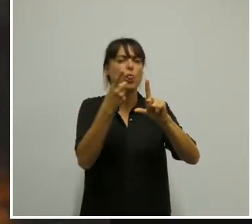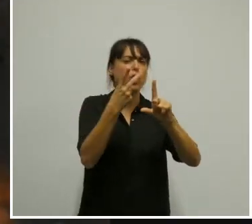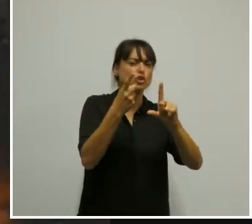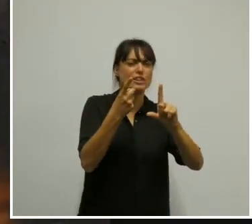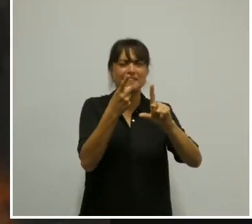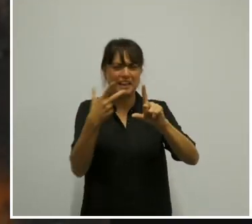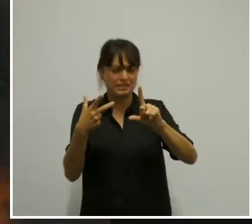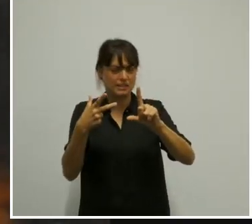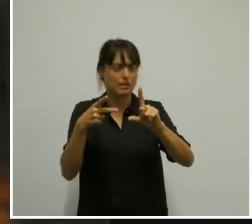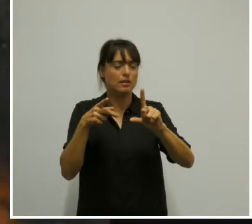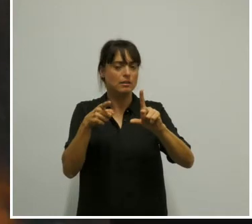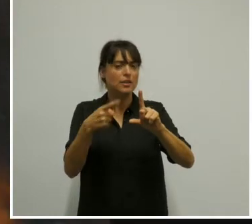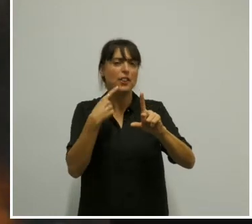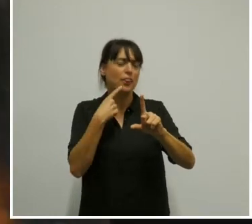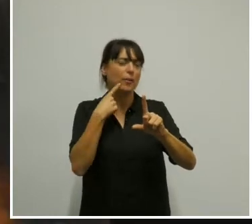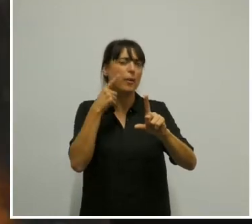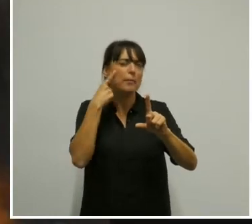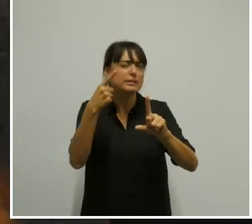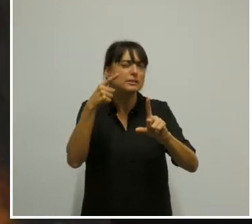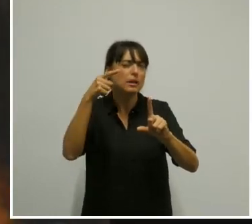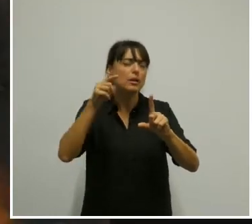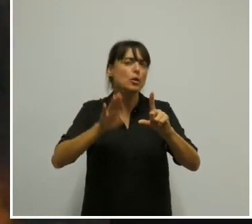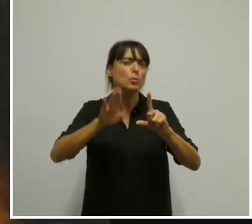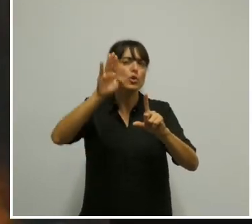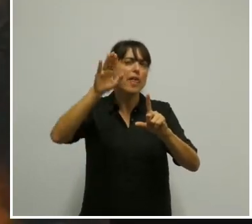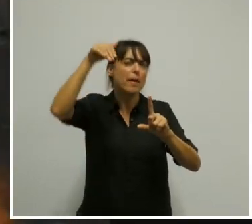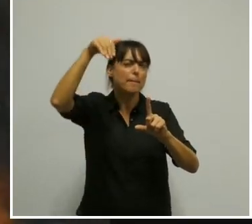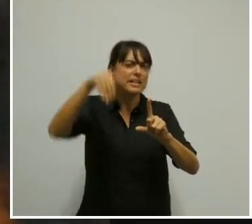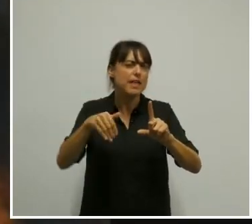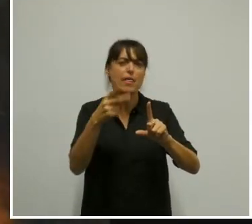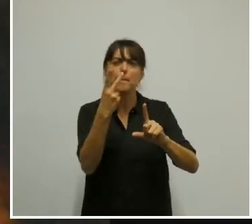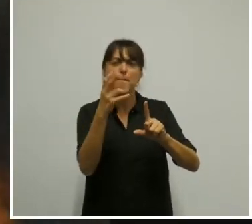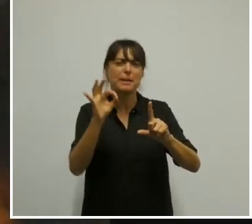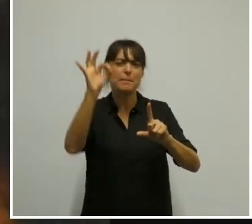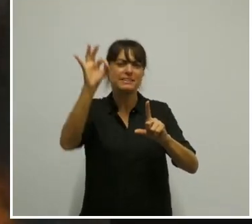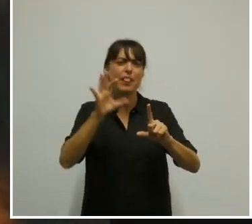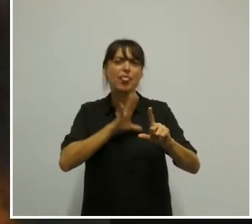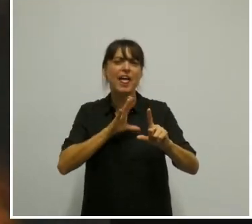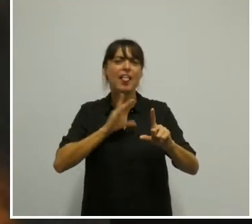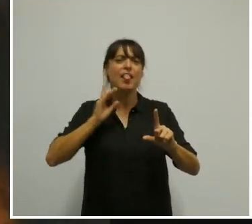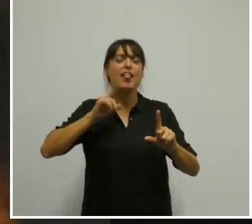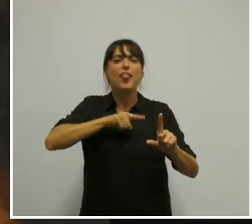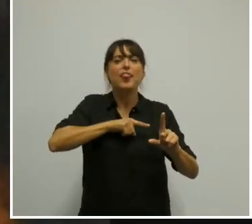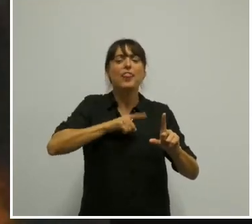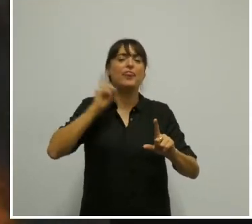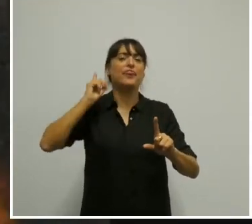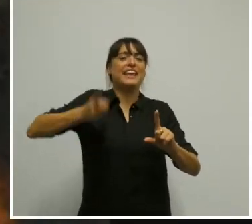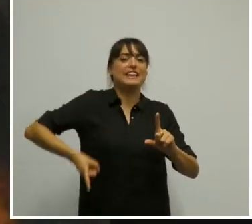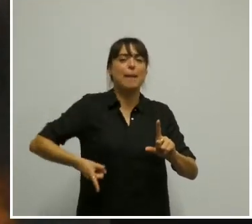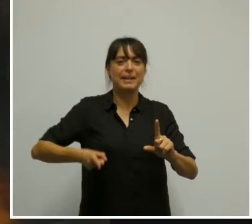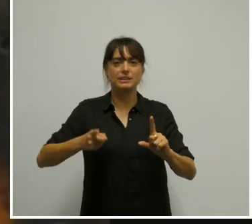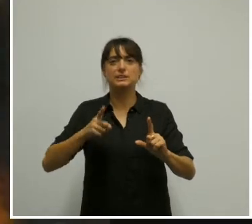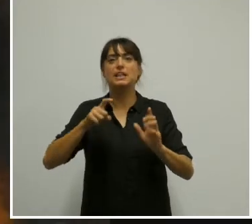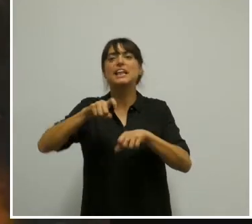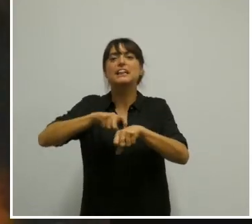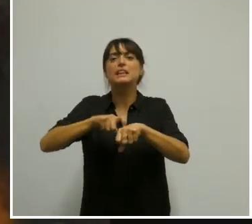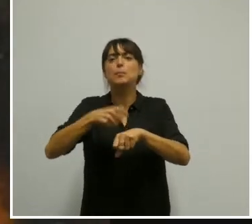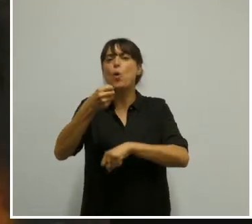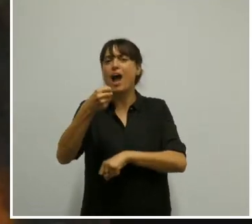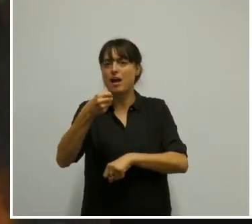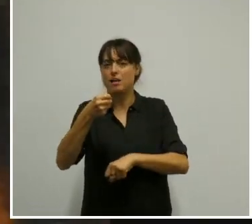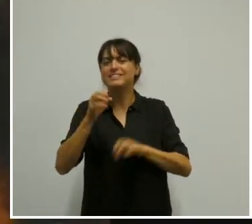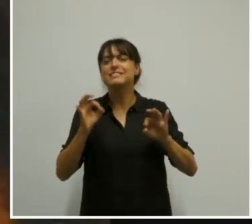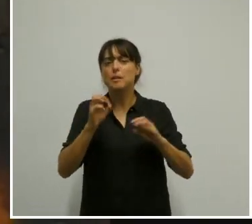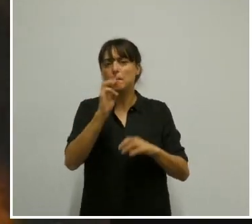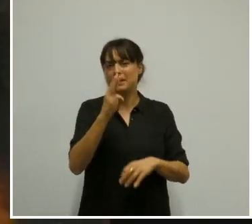havia, no sé si he vist un increment o una baixada d'un 20% de dictaments de tipus A a P3. És la diapositiva número